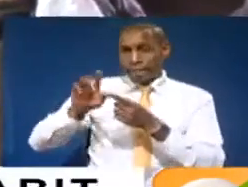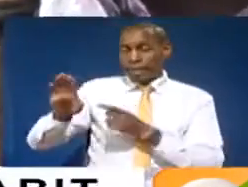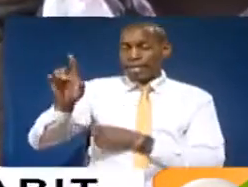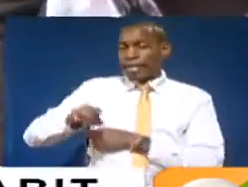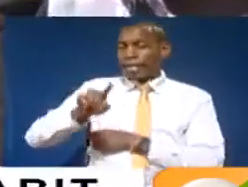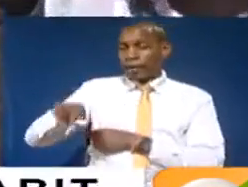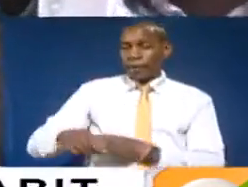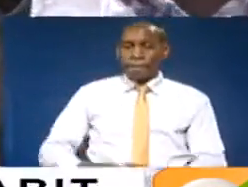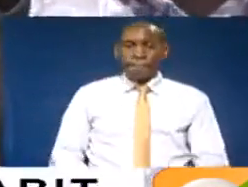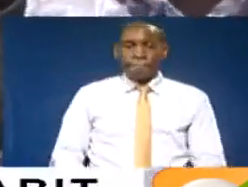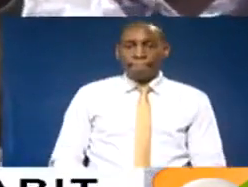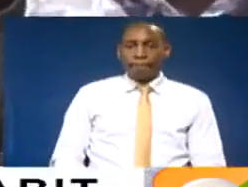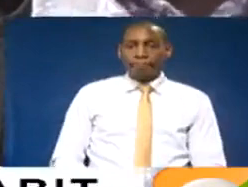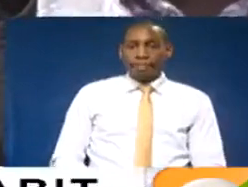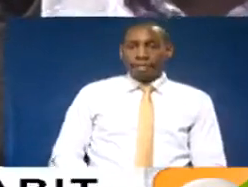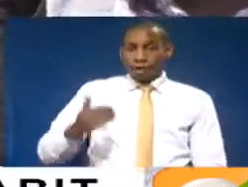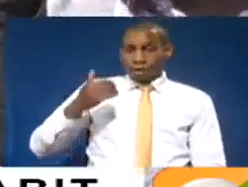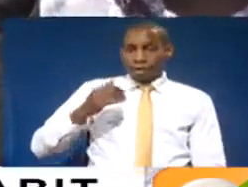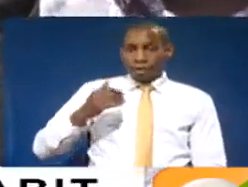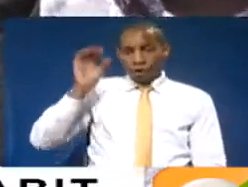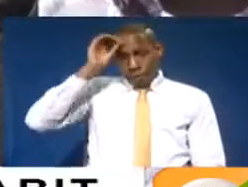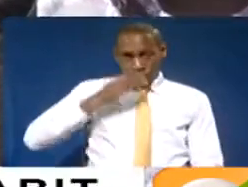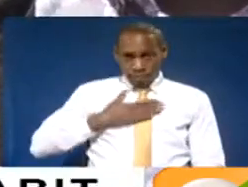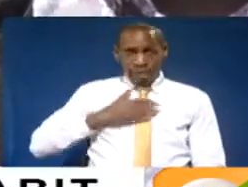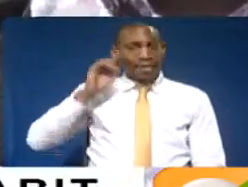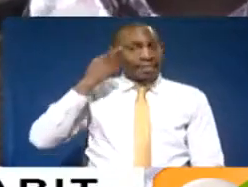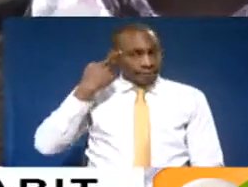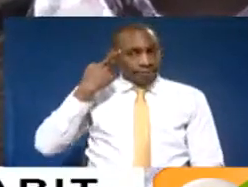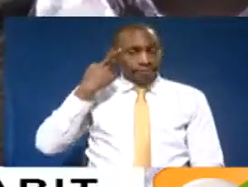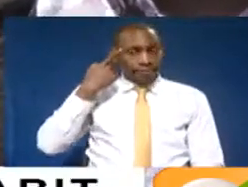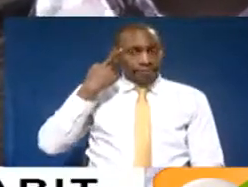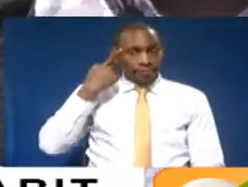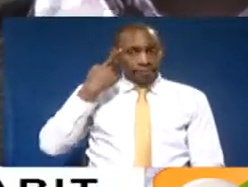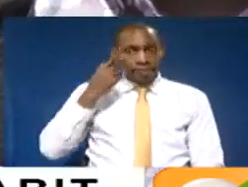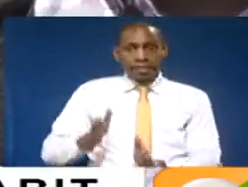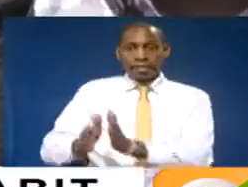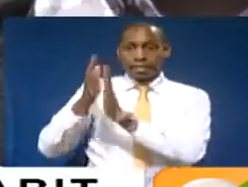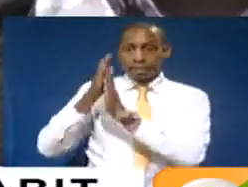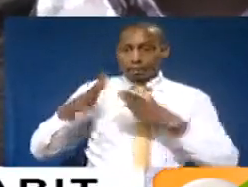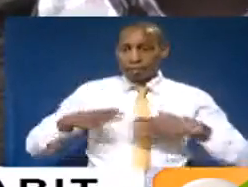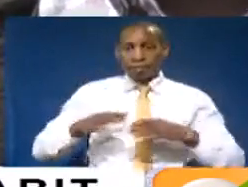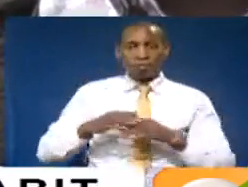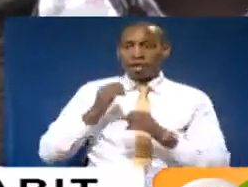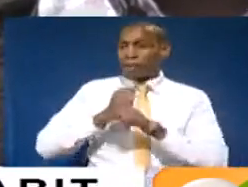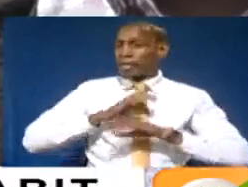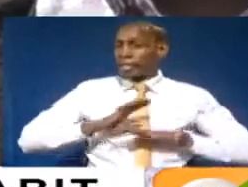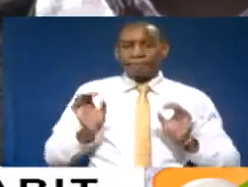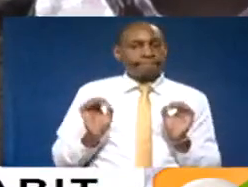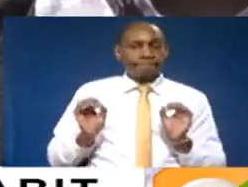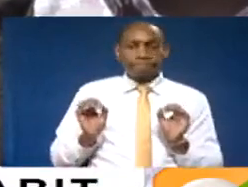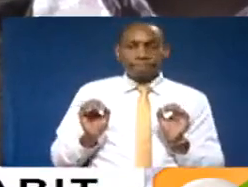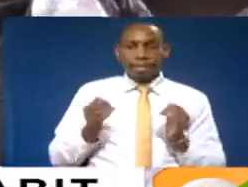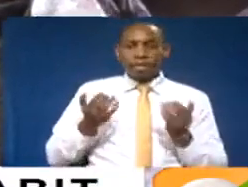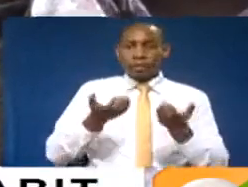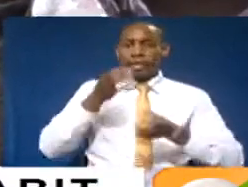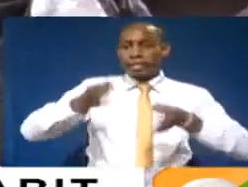mbaya. Na tunafikiri, kwangu mimi nafikiria kwamba, security people here, they are not doing enough. So we